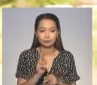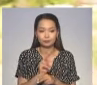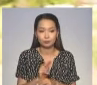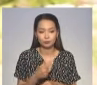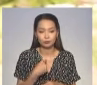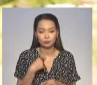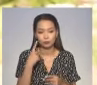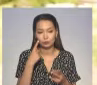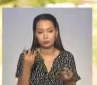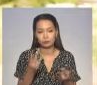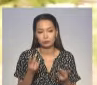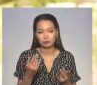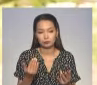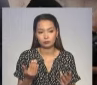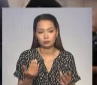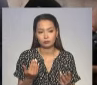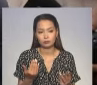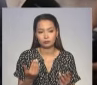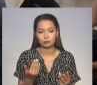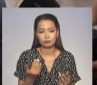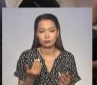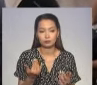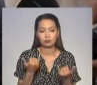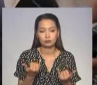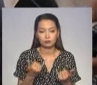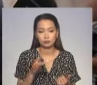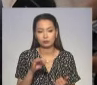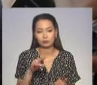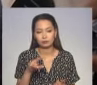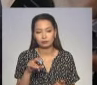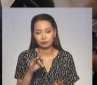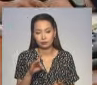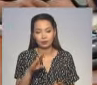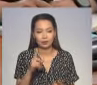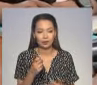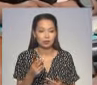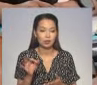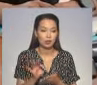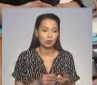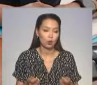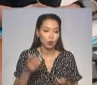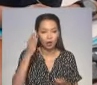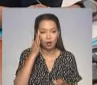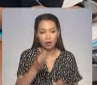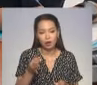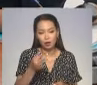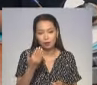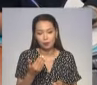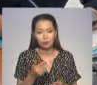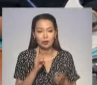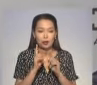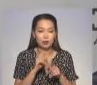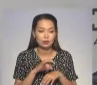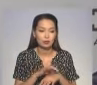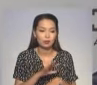неделю, пока я не вижу. Сегодня Ридер ТЭЦ под оперативным управлением Акимата области. У бывших хозяев станции